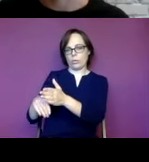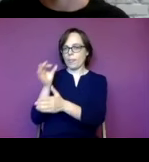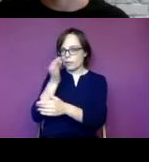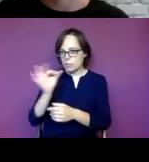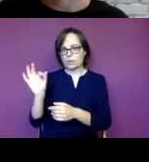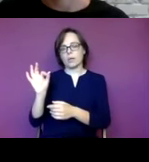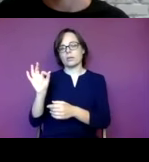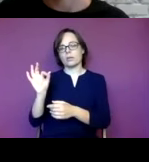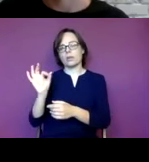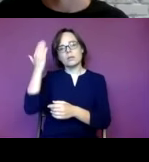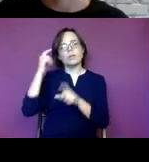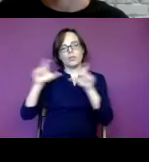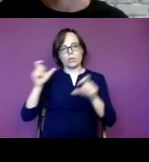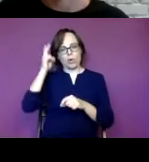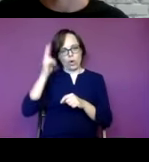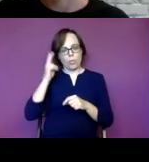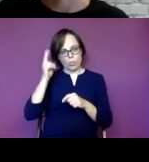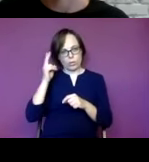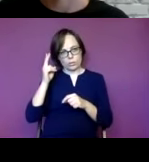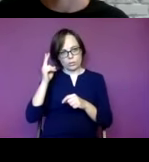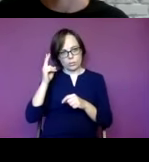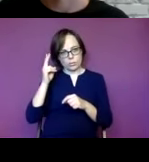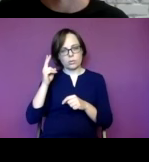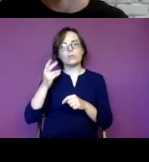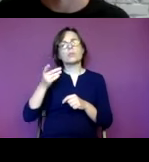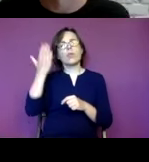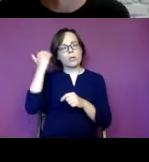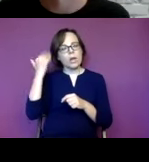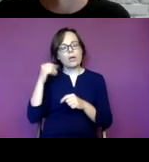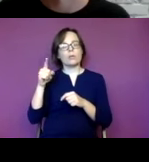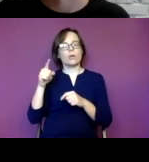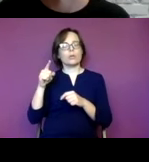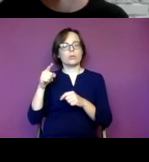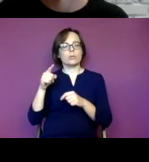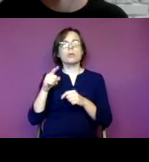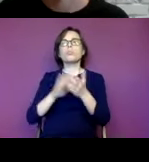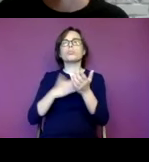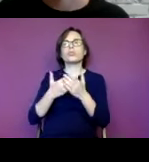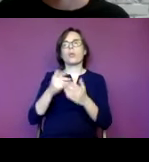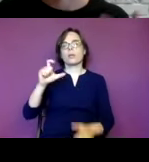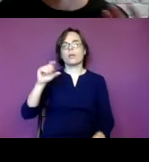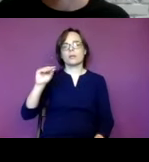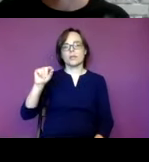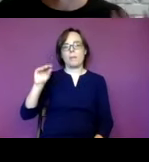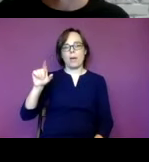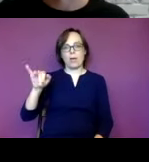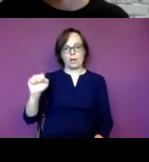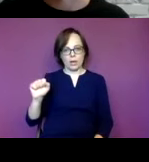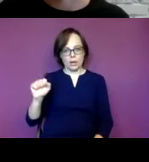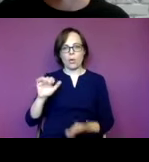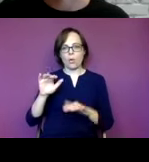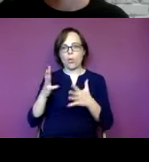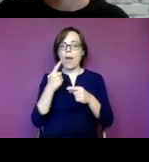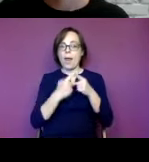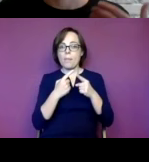w czasach PRL-u, w których grano na przykład, to jest Cepelia, jest przykładem czegoś takiego, gdzie grano tymi elementami